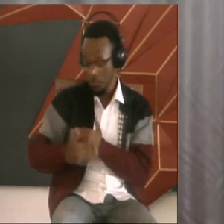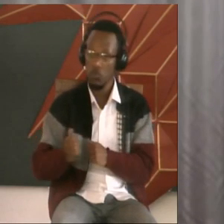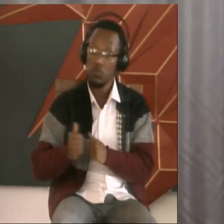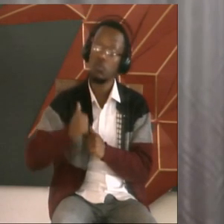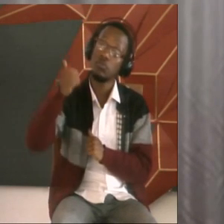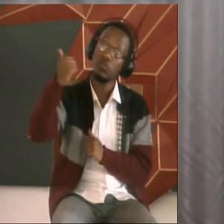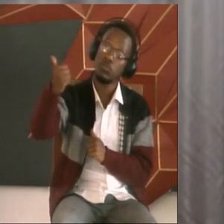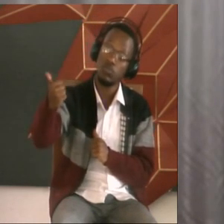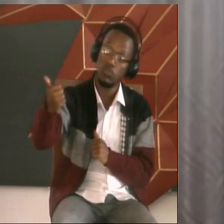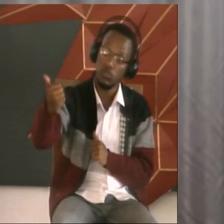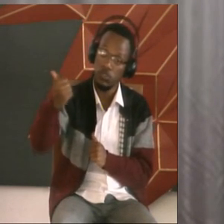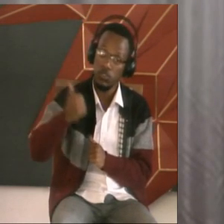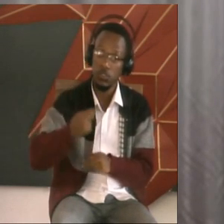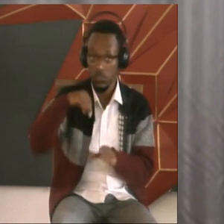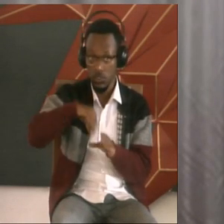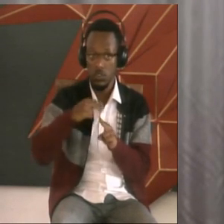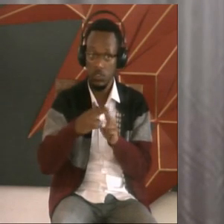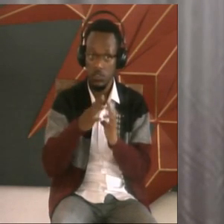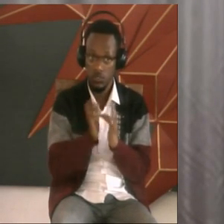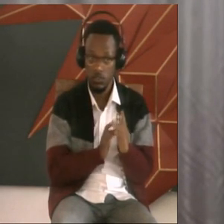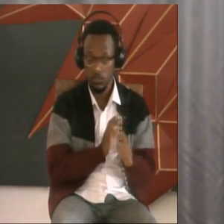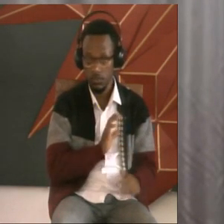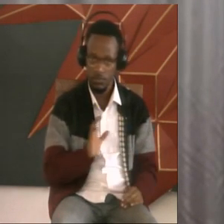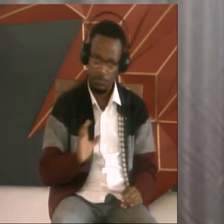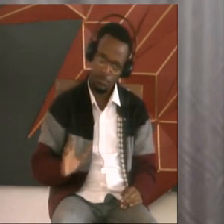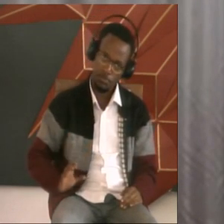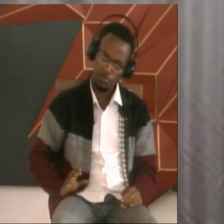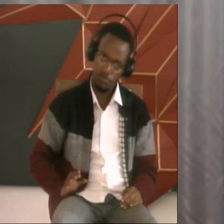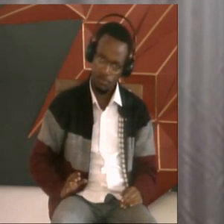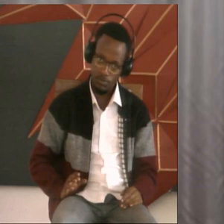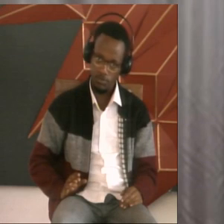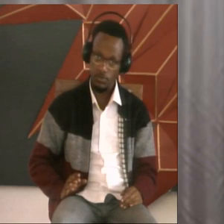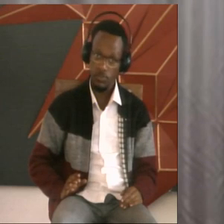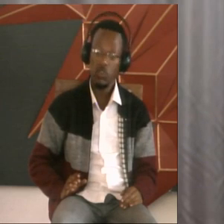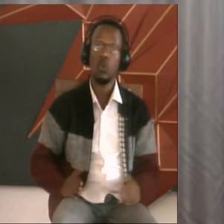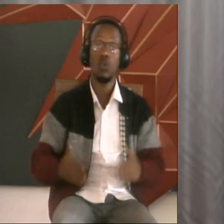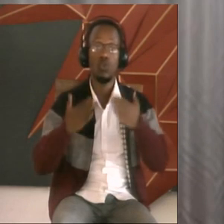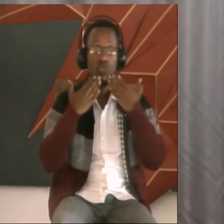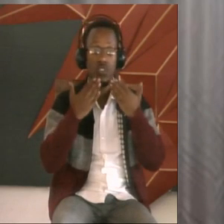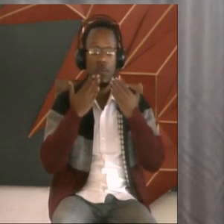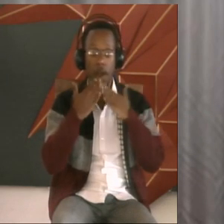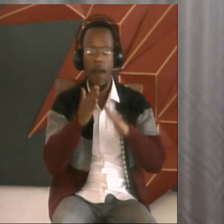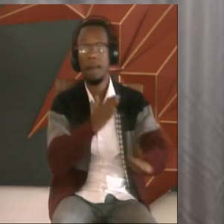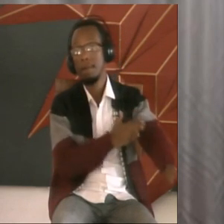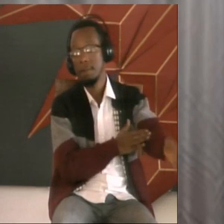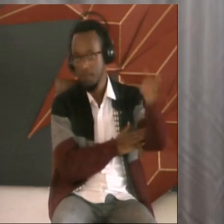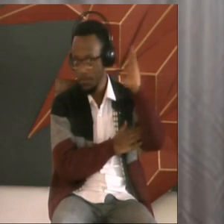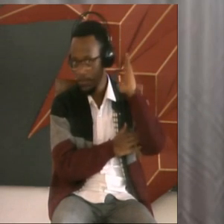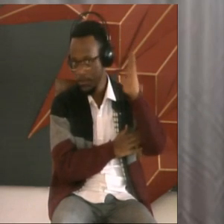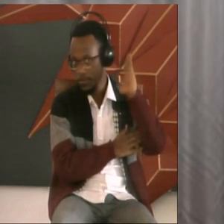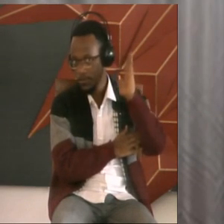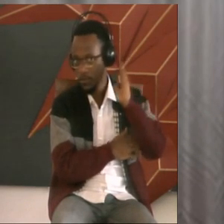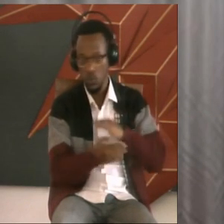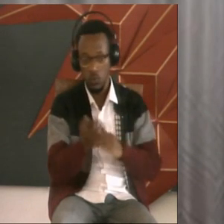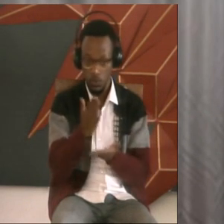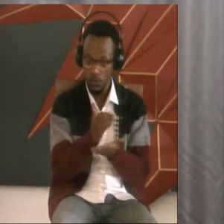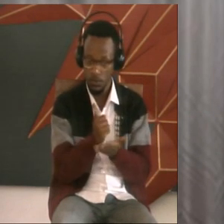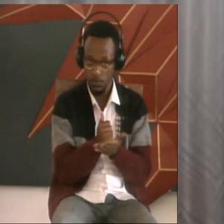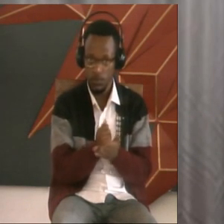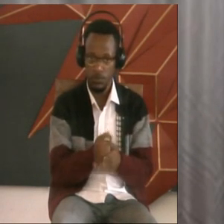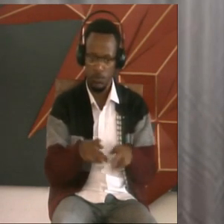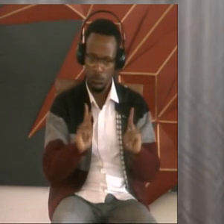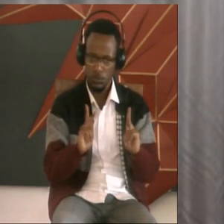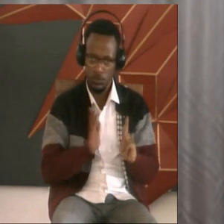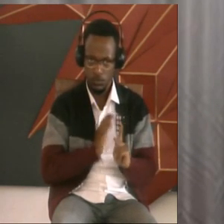n'abakure. Izina ry'agaciro ry'umwami wacu Yesu Kristo. Nous remercions le Seigneur. Turashimira umwami. De nous avoir